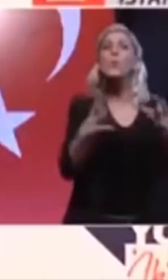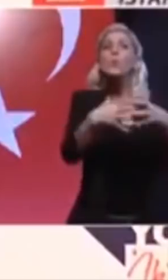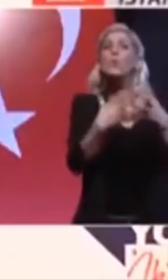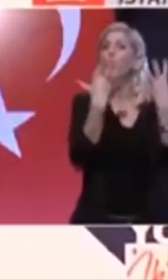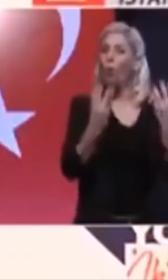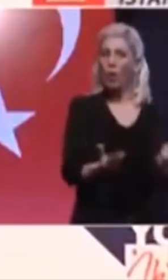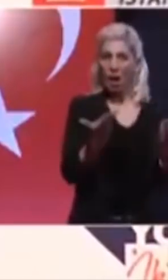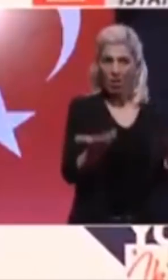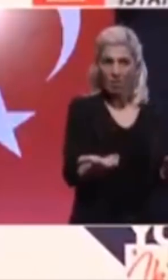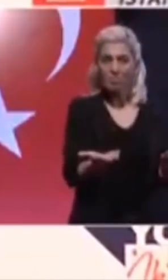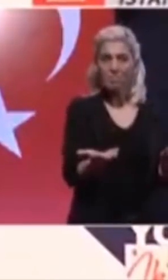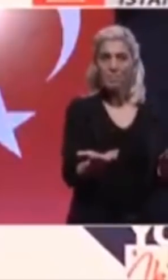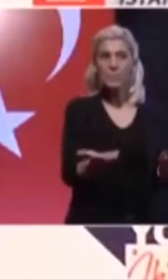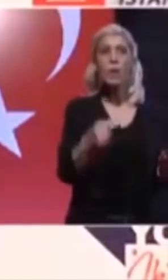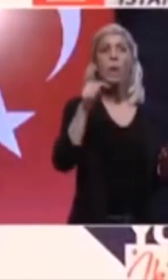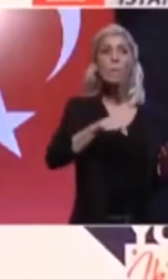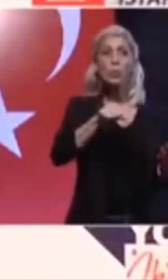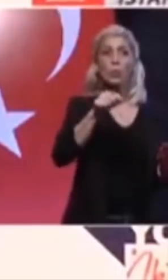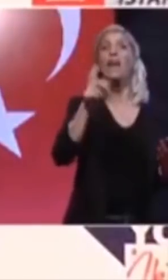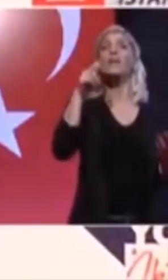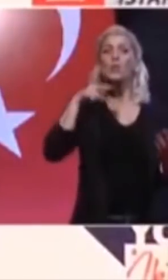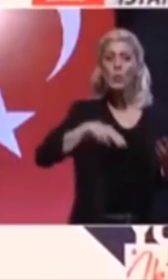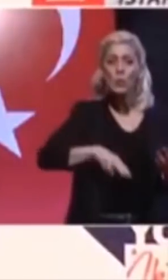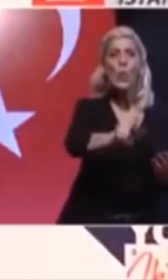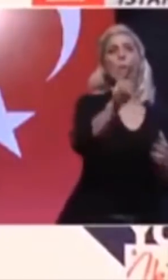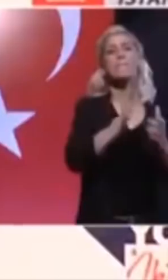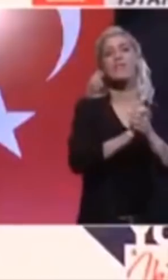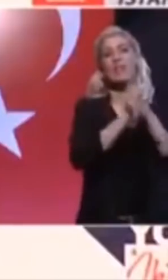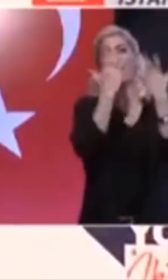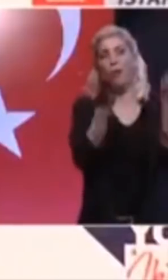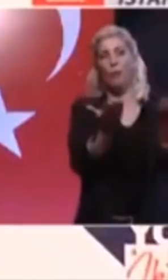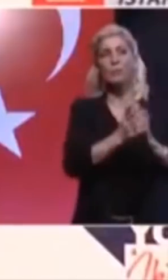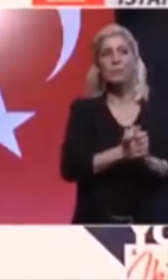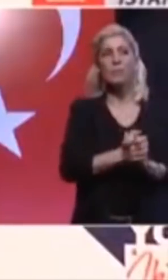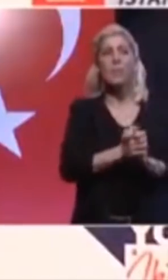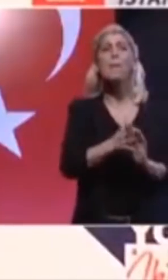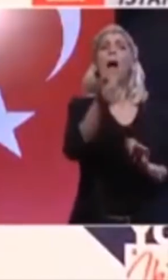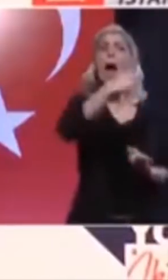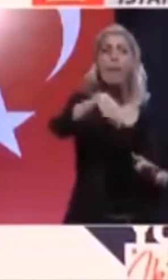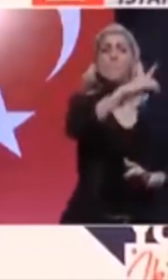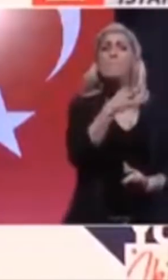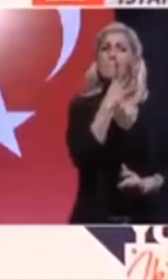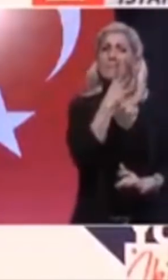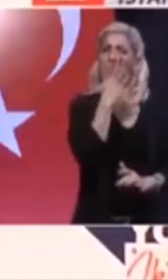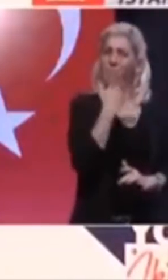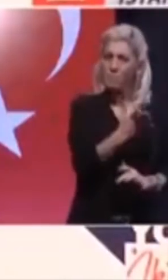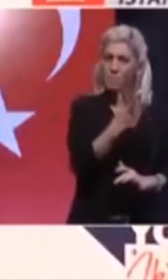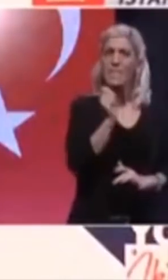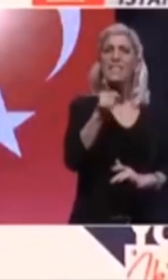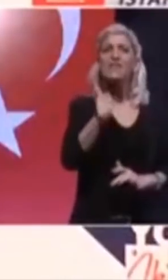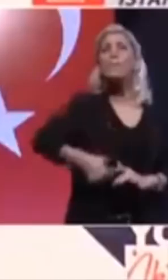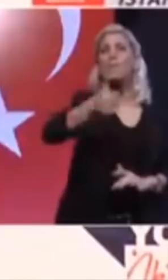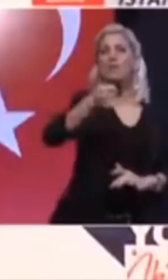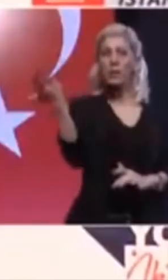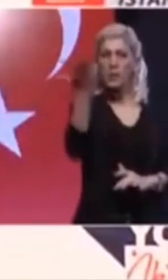davranarak bugünden yol yürüyüşlerinde başarılar diliyorum. Bilsinler ki ilçe